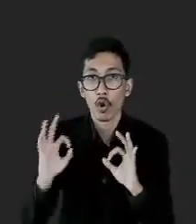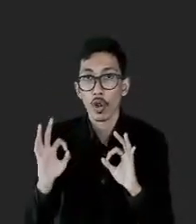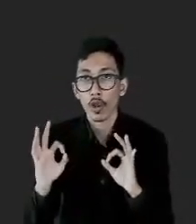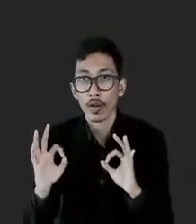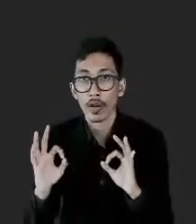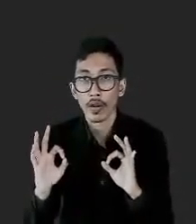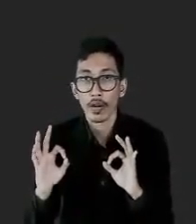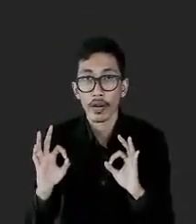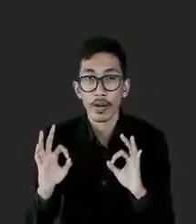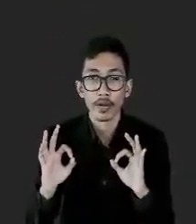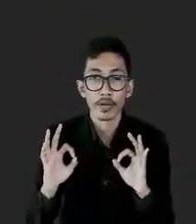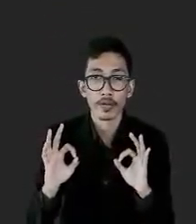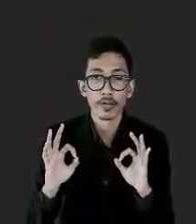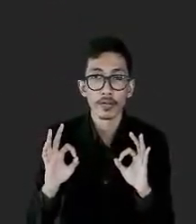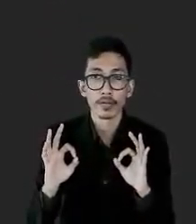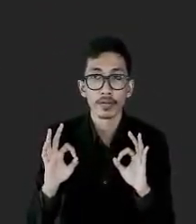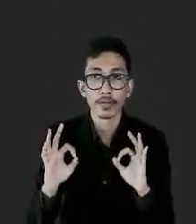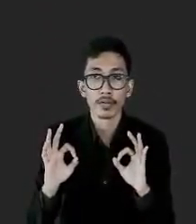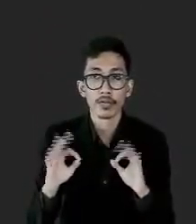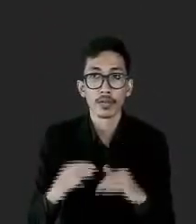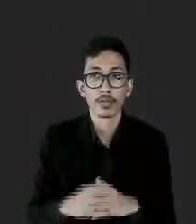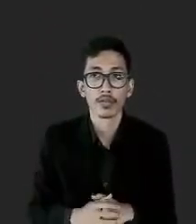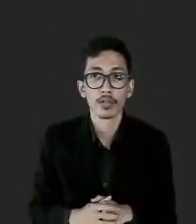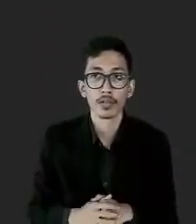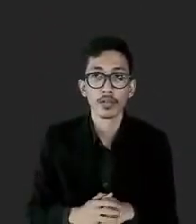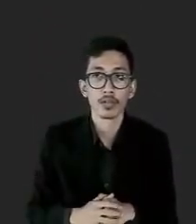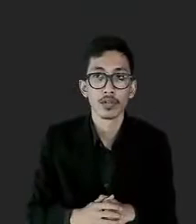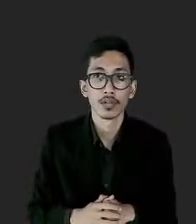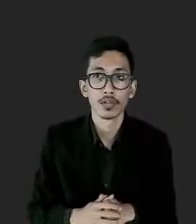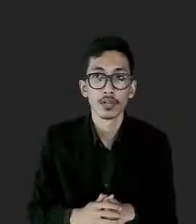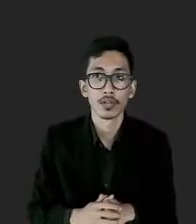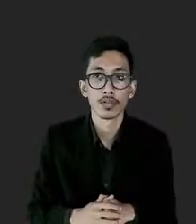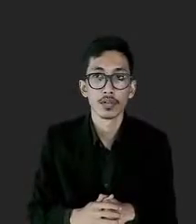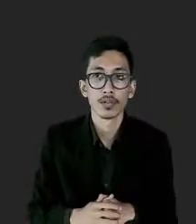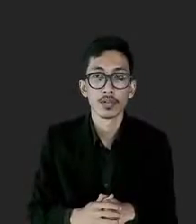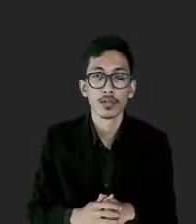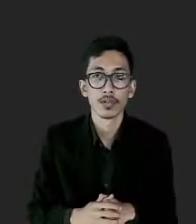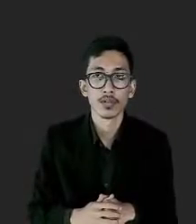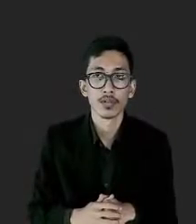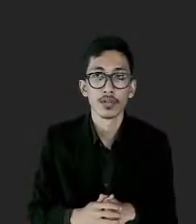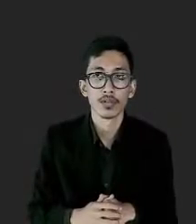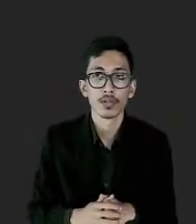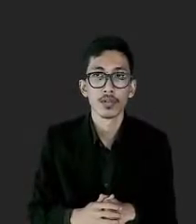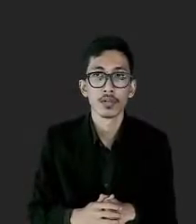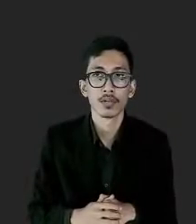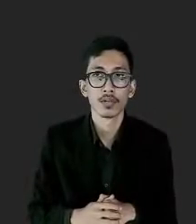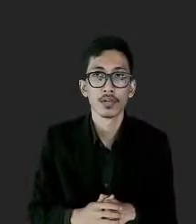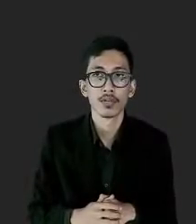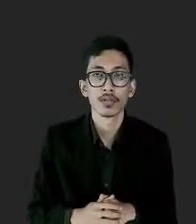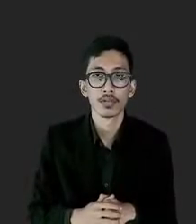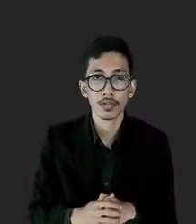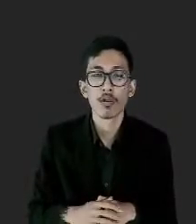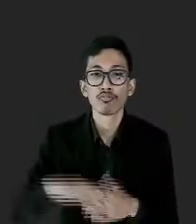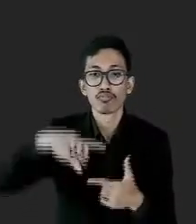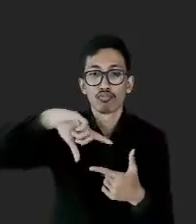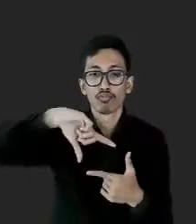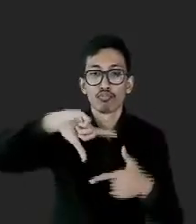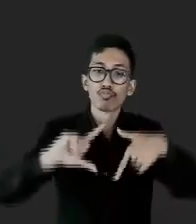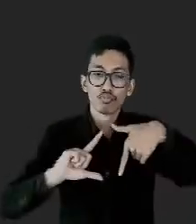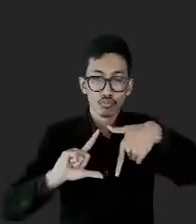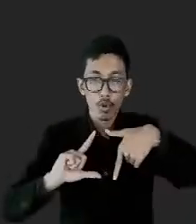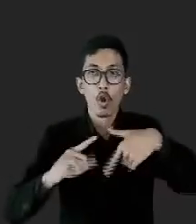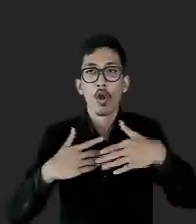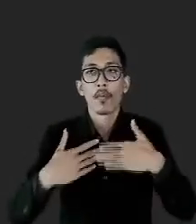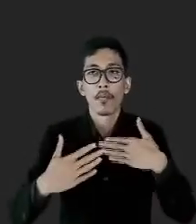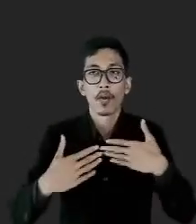Ya, masih upside down. Begini ya. Oh, masih upside down. Ya, nah, ya. Seperti ini tidak apa-apa. Ya.